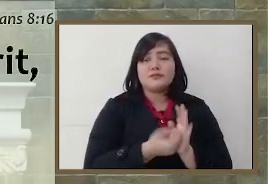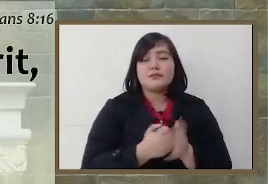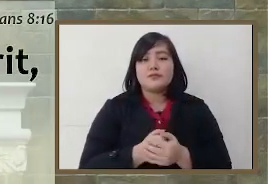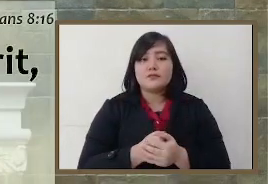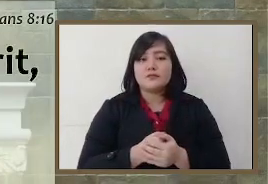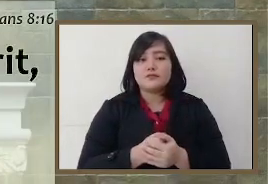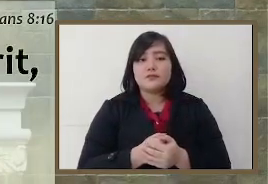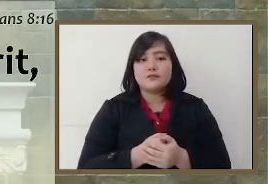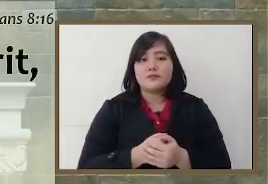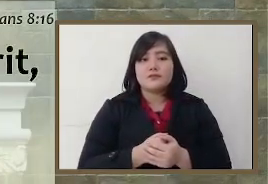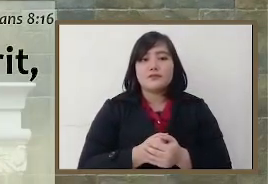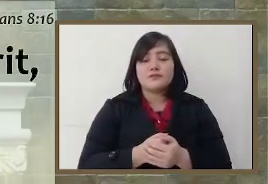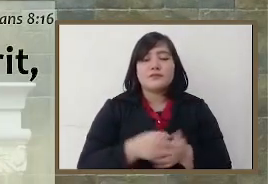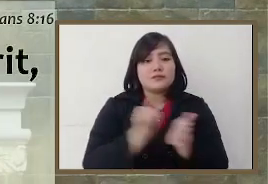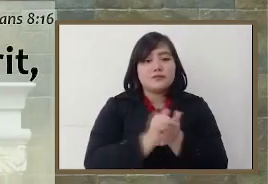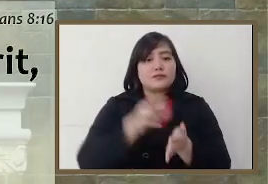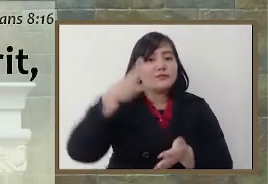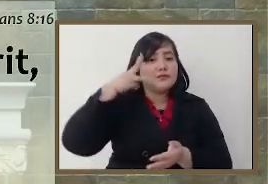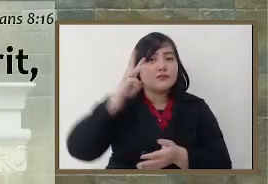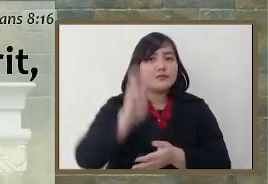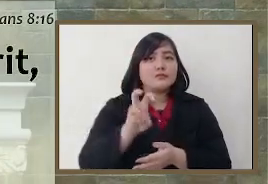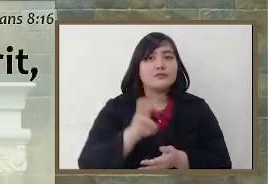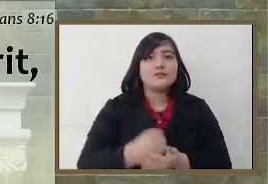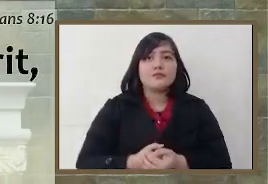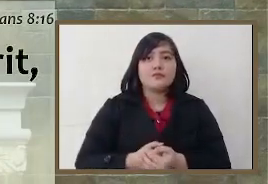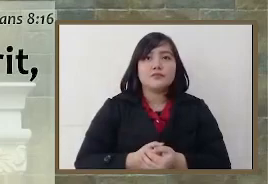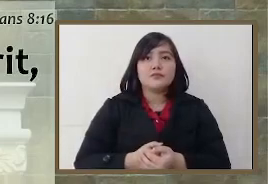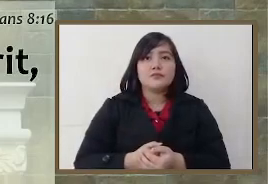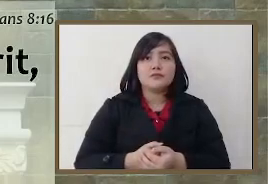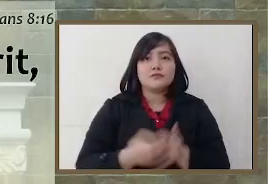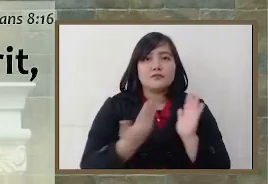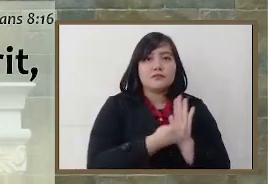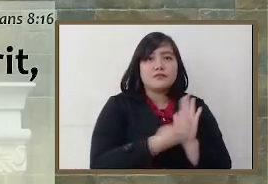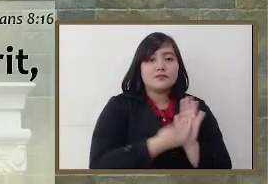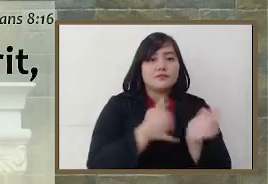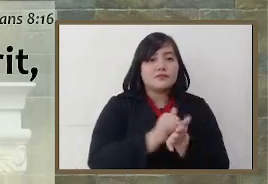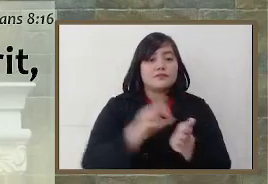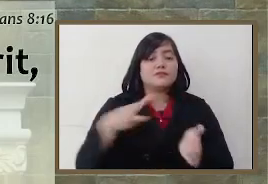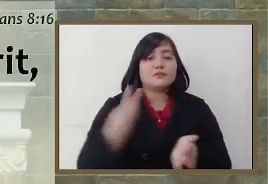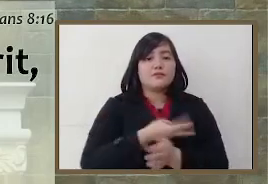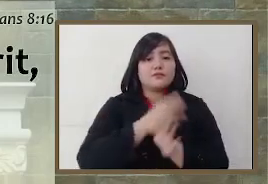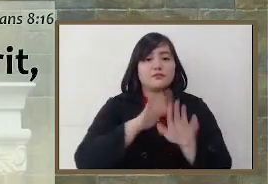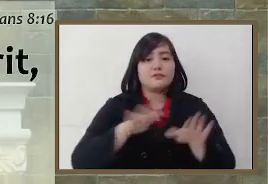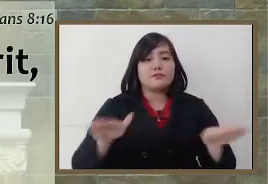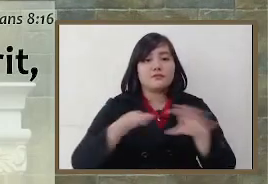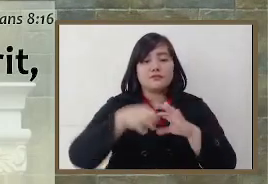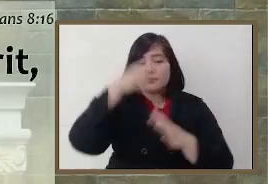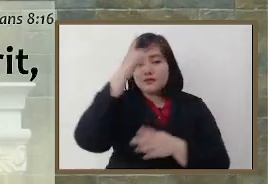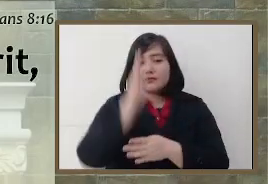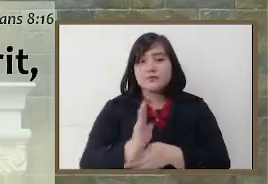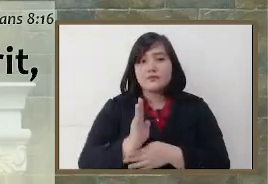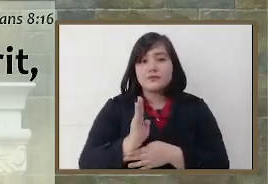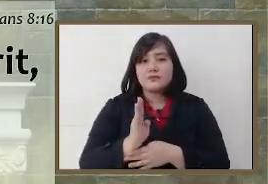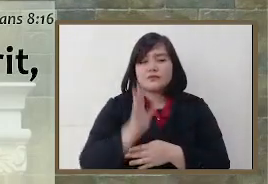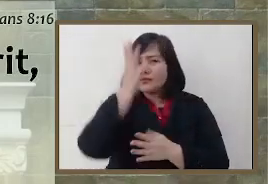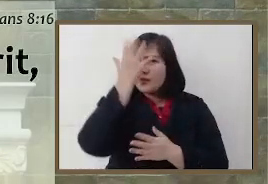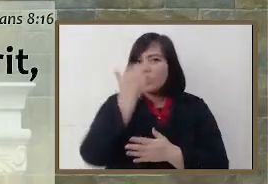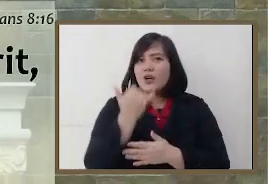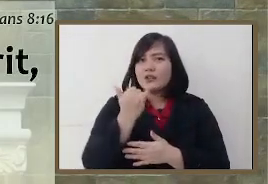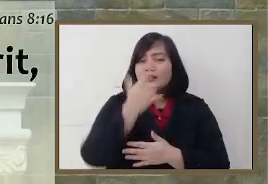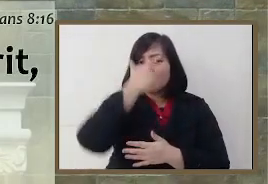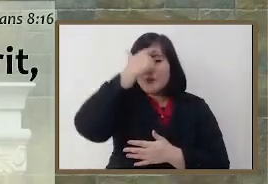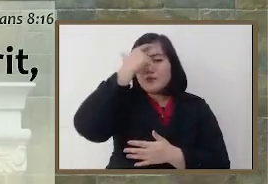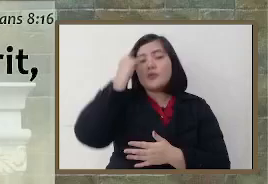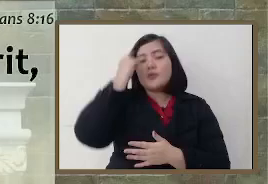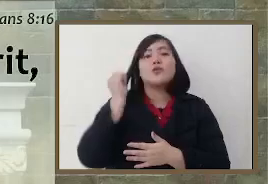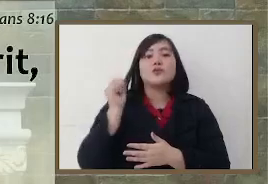ang nagwi-witness. Now, listen. That we are the child of God. Alam niyo kung bakit, mga kapatid? Sapagkat ang ginagawa